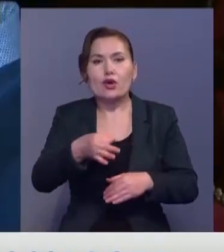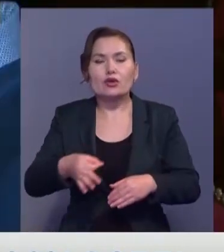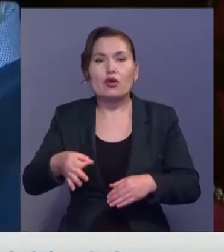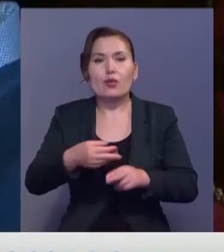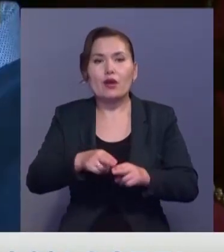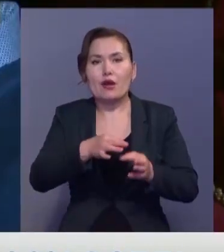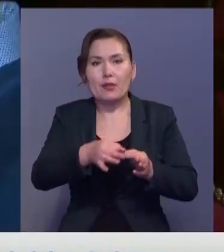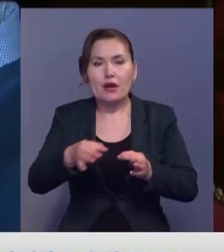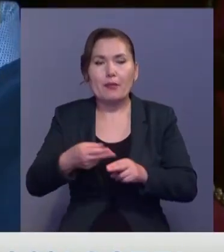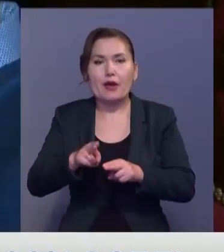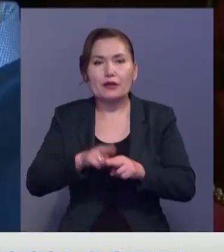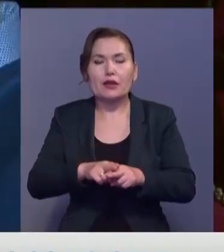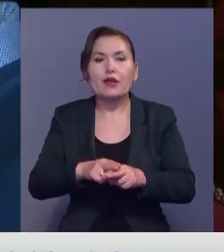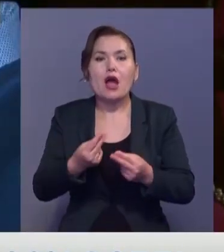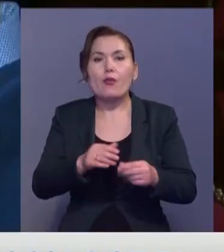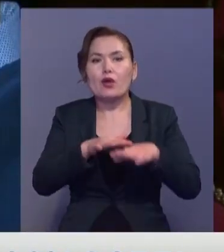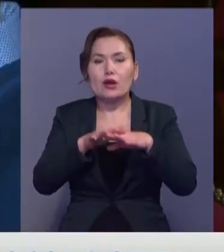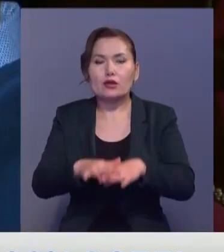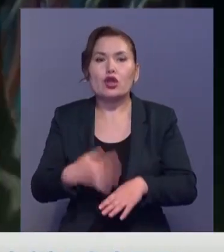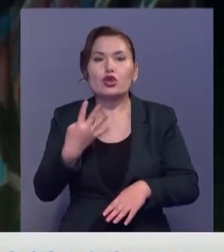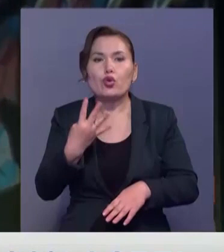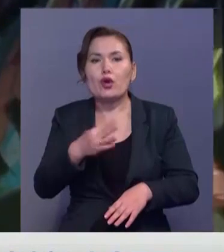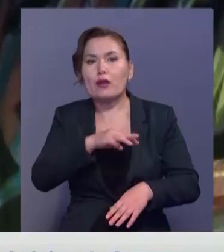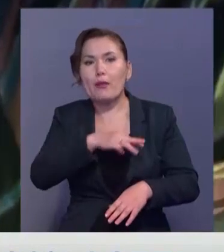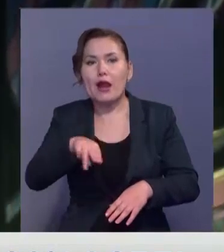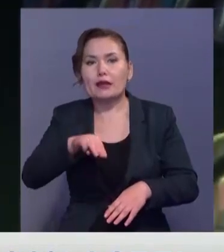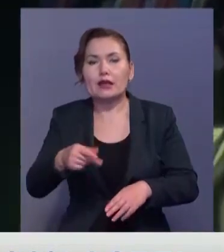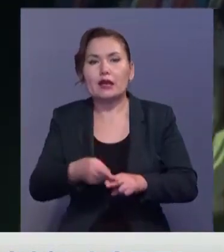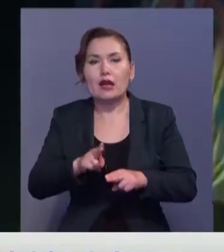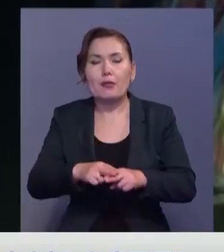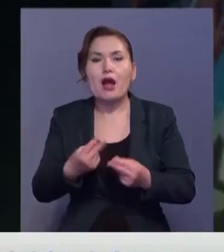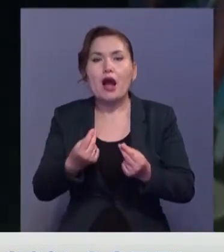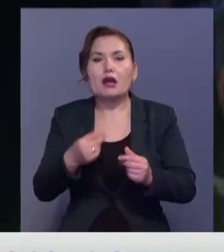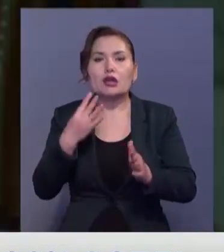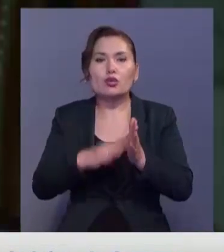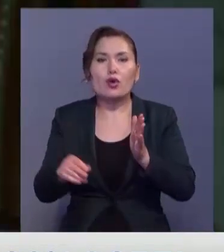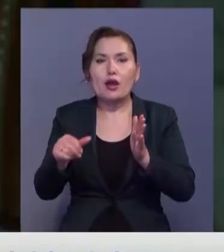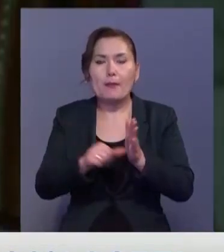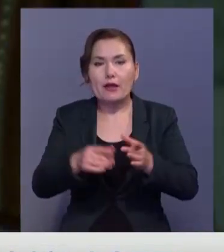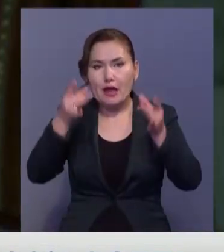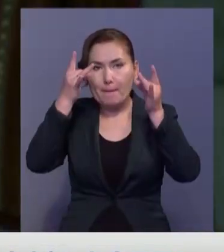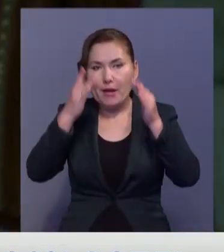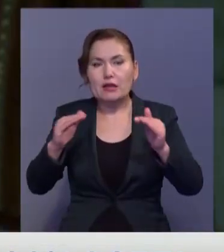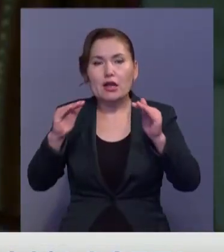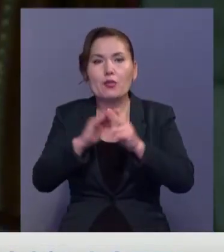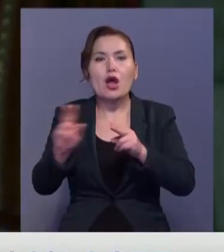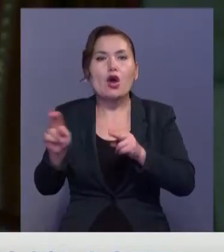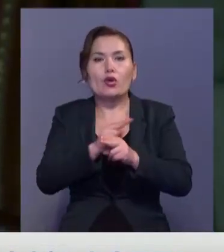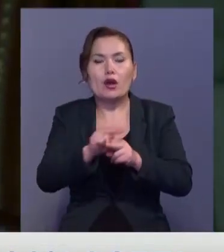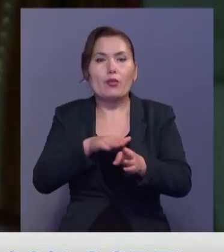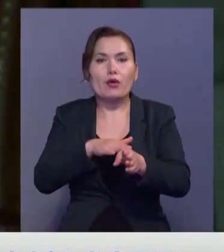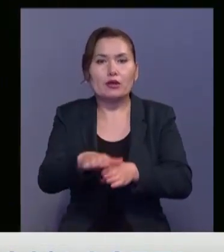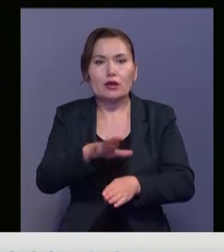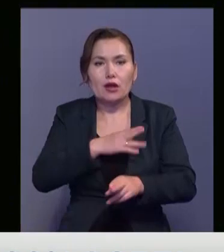бойынша бюджеттің әр тармағынан бөлінген 4 миллиард теңгеге жуық қаражатқа 96 мәдени нысан күрделі